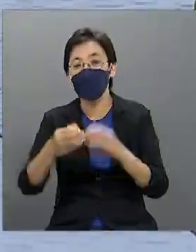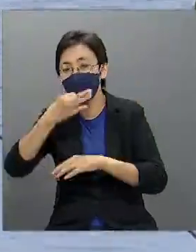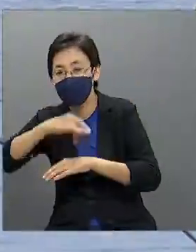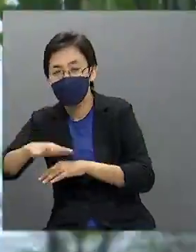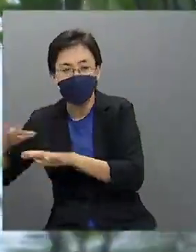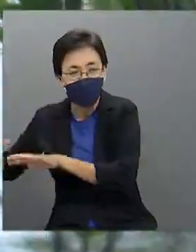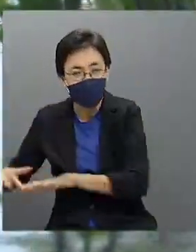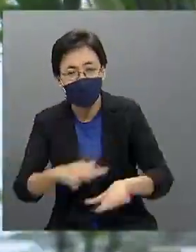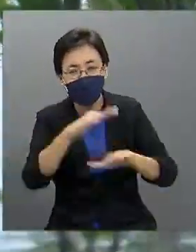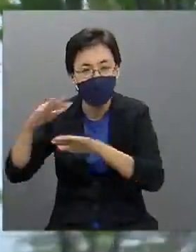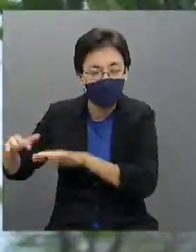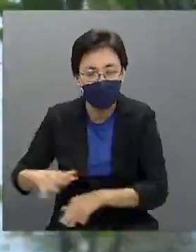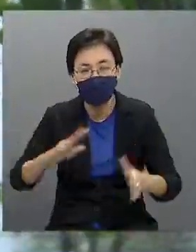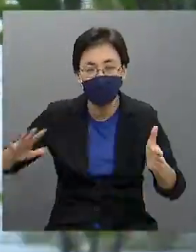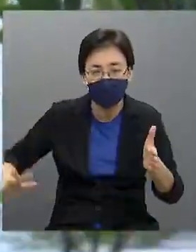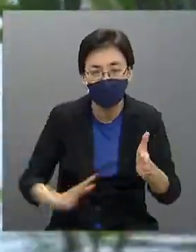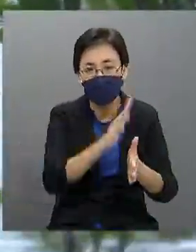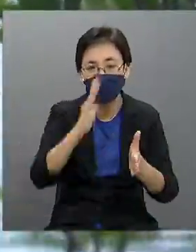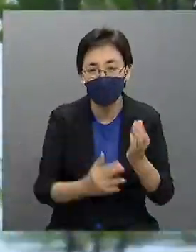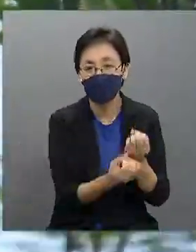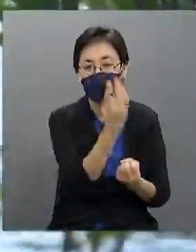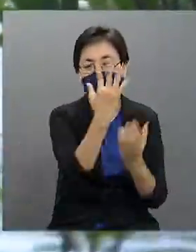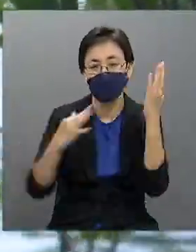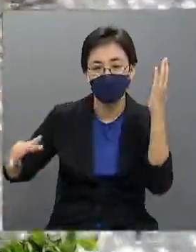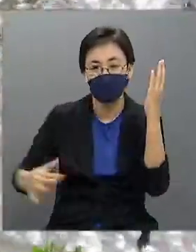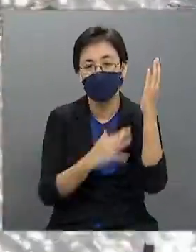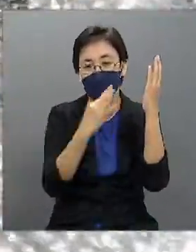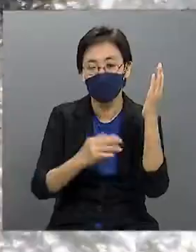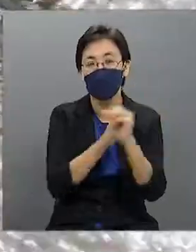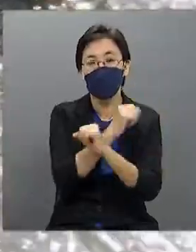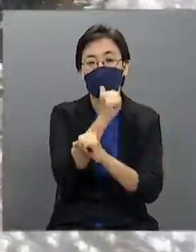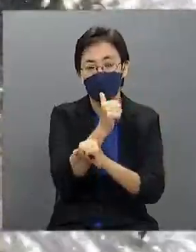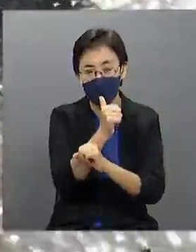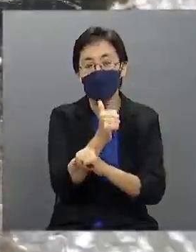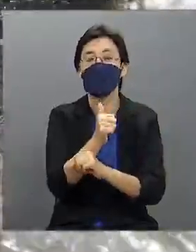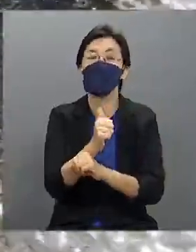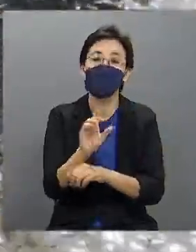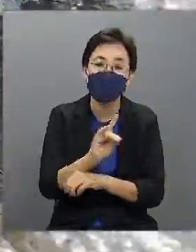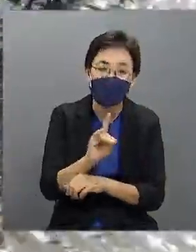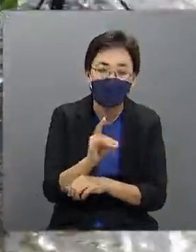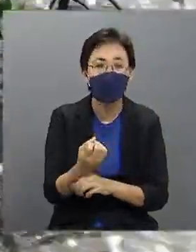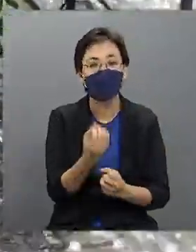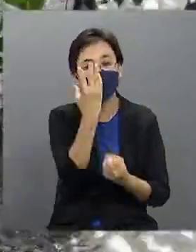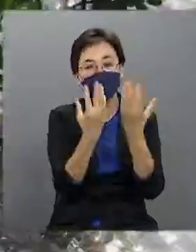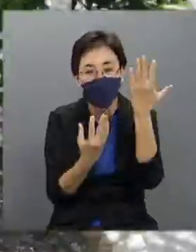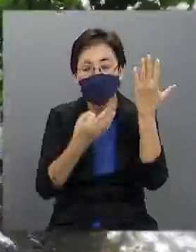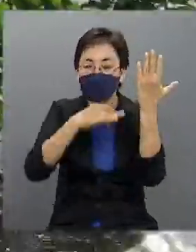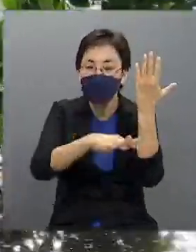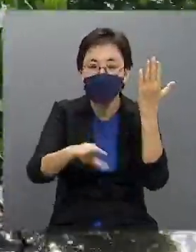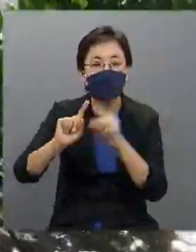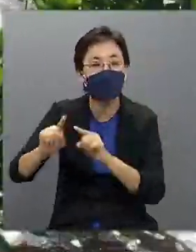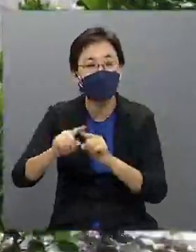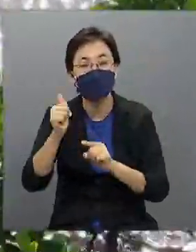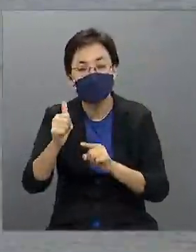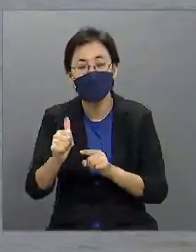การรกษาความสมดุของระบบนิเวตป่าชายเลนให้กลบมาอุดมสมบูรณ์เป็แ่งอนุบาล สัตน้ำไหวอ่อน